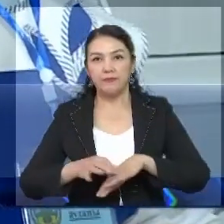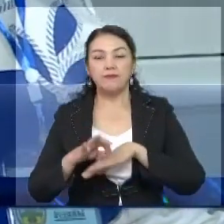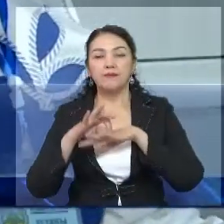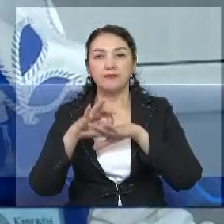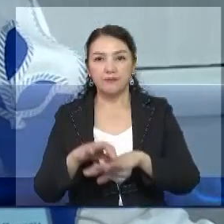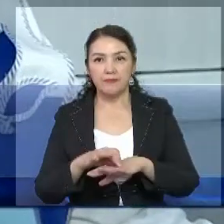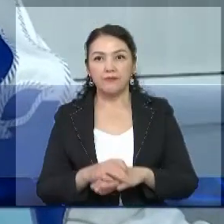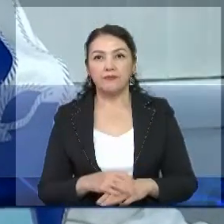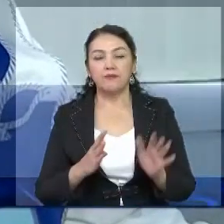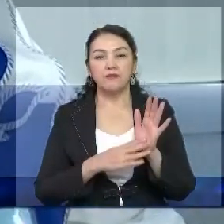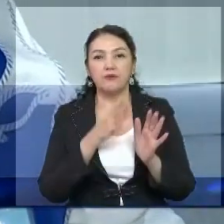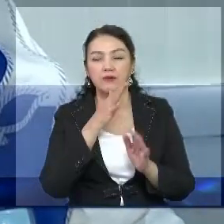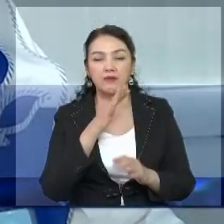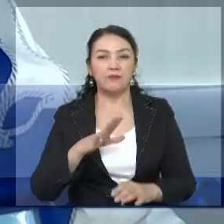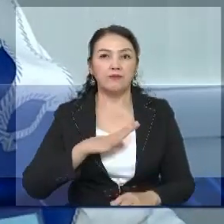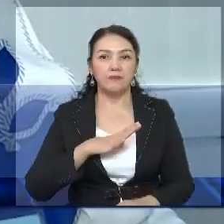жүргеніме 9 жыл болды уже.